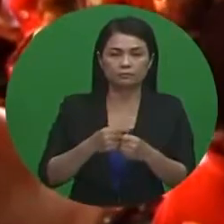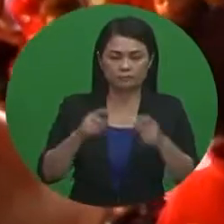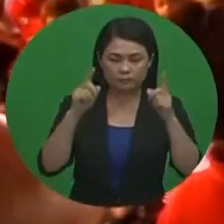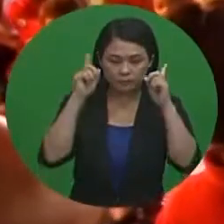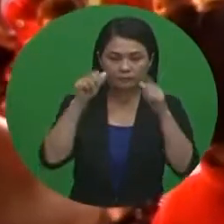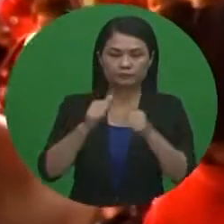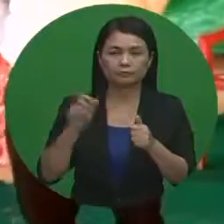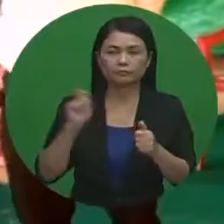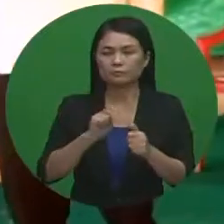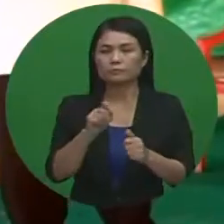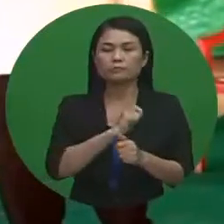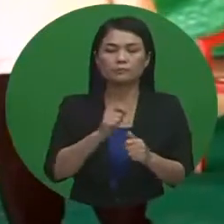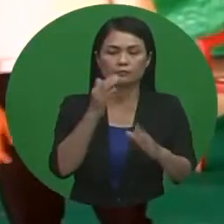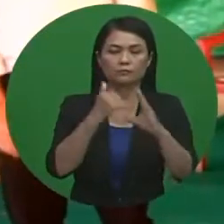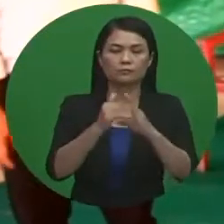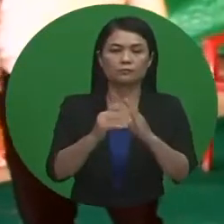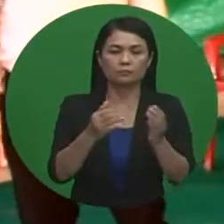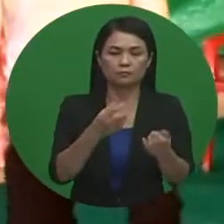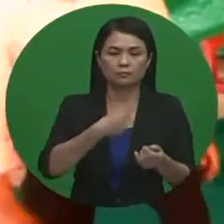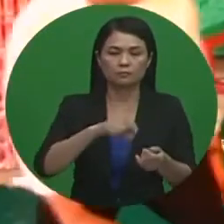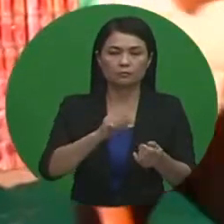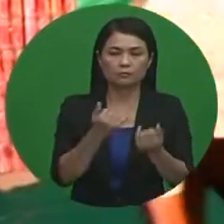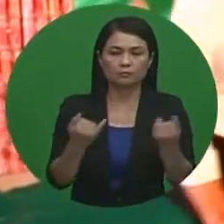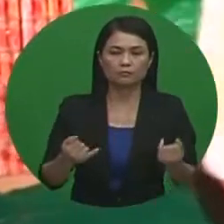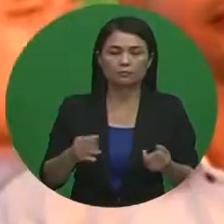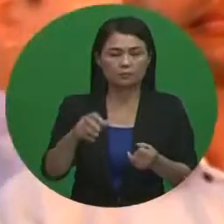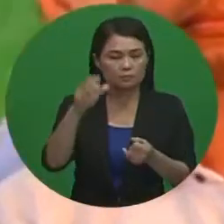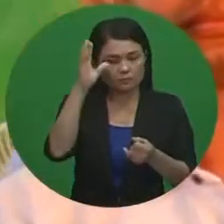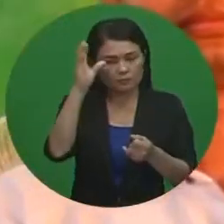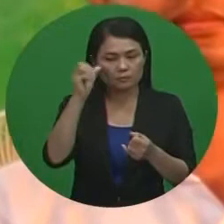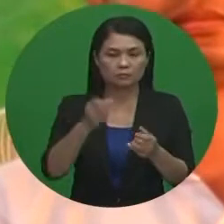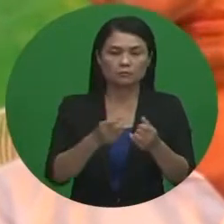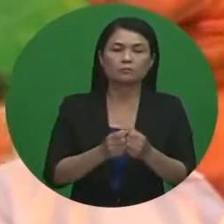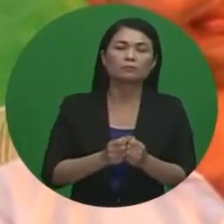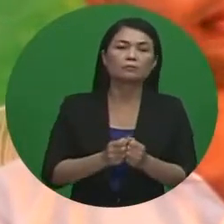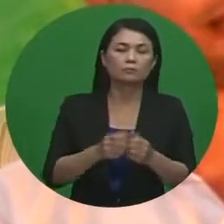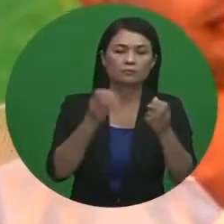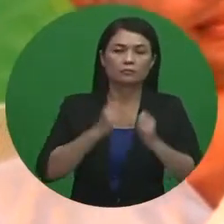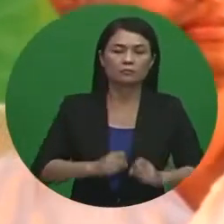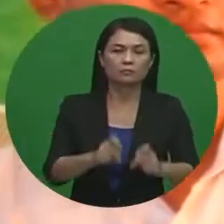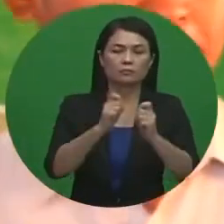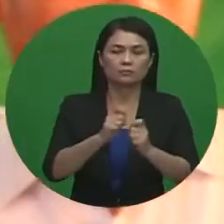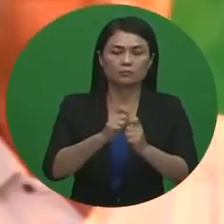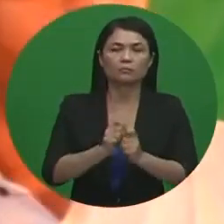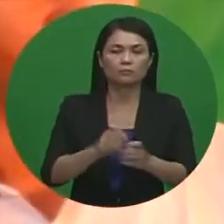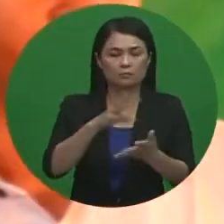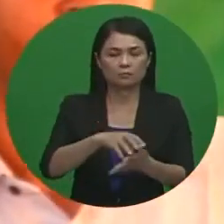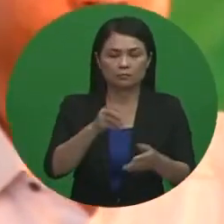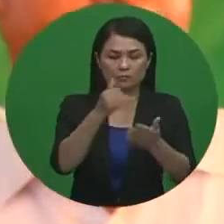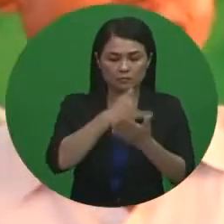ដំគួចចម្រើនក៏បានផ្ដាំផ្ញើក្មួយៗកុមារាទាំងអស់ត្រូវខិតខំរៀនសូត្រត្រូវជៀសឲ្យឆ្ងាយពីគ្រឿងញៀន